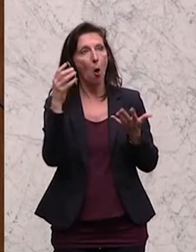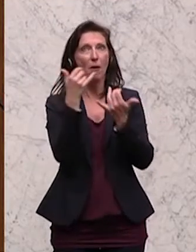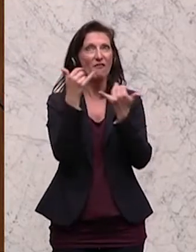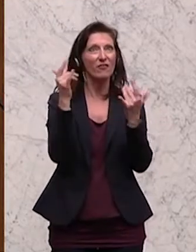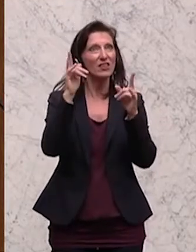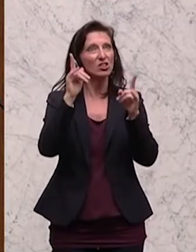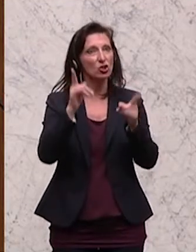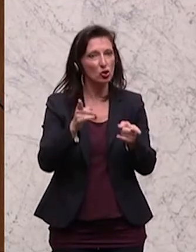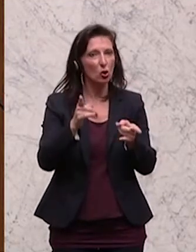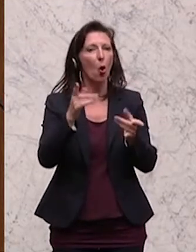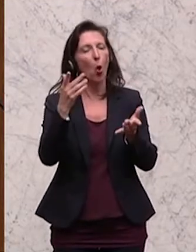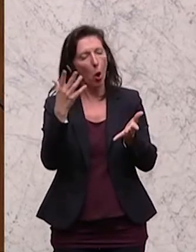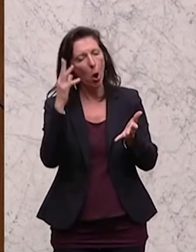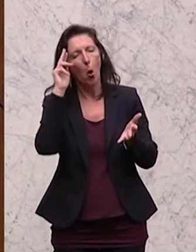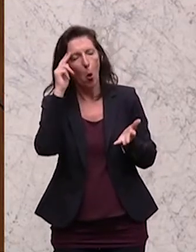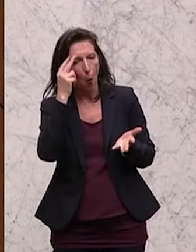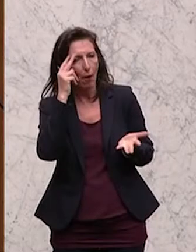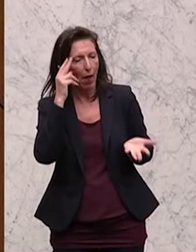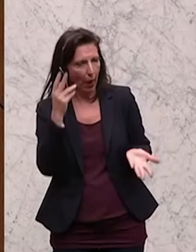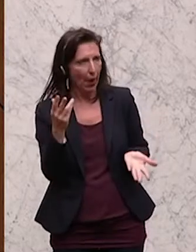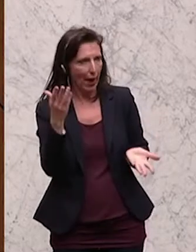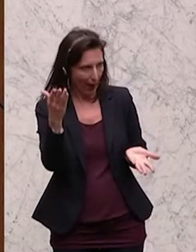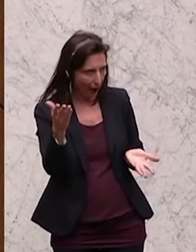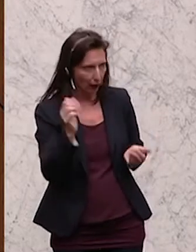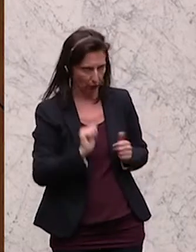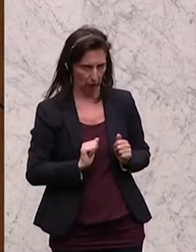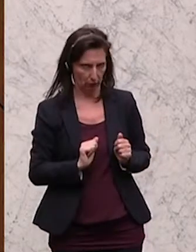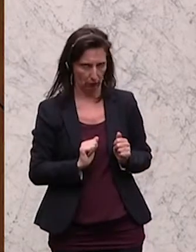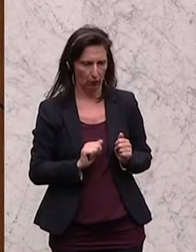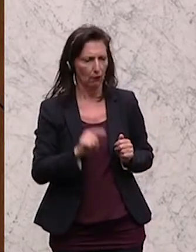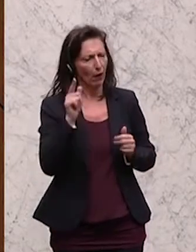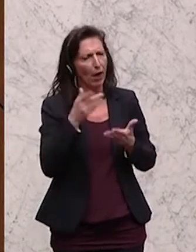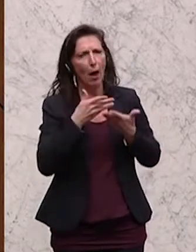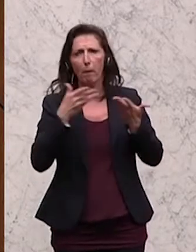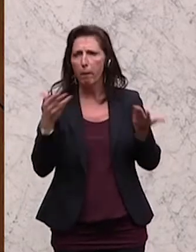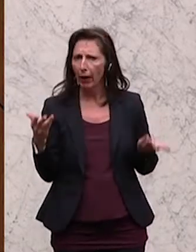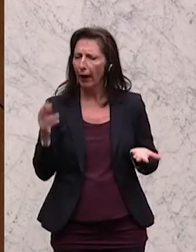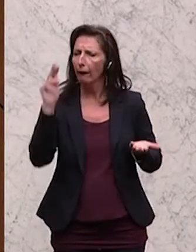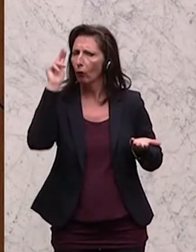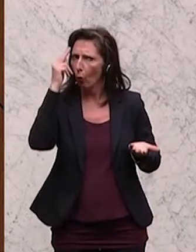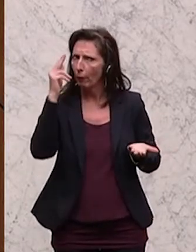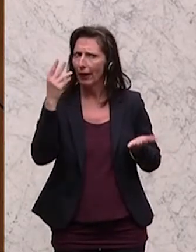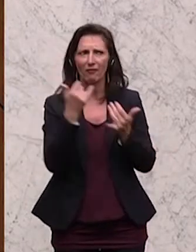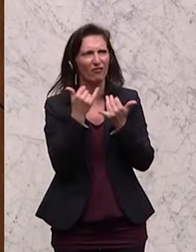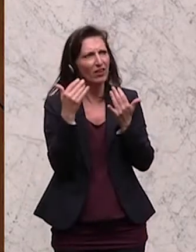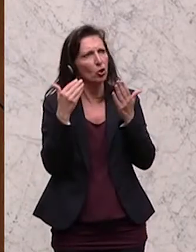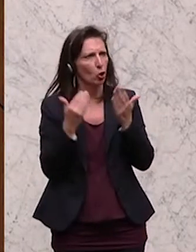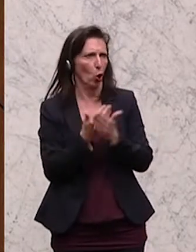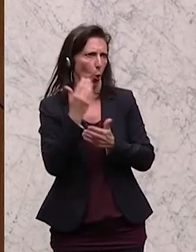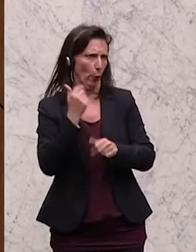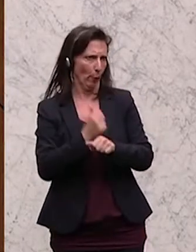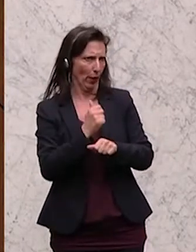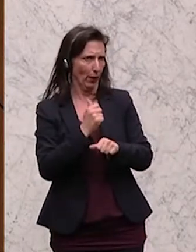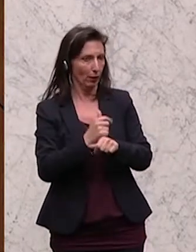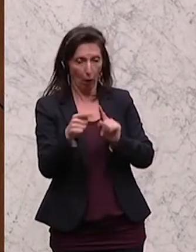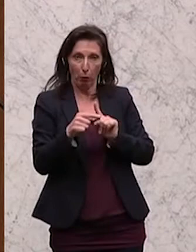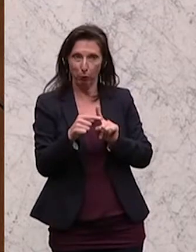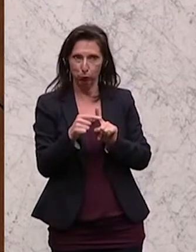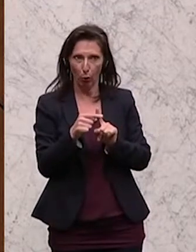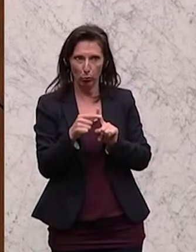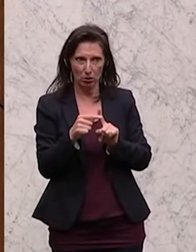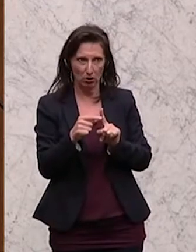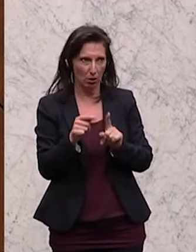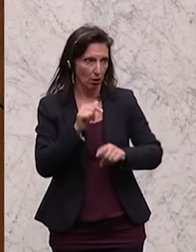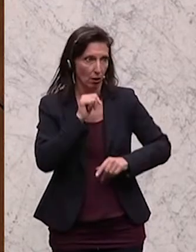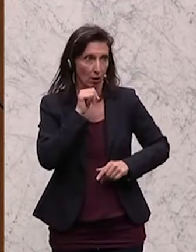neu war, sondern eher alt. Aber die Bereitschaft, neu zu denken, ist ja grundsätzlich was Positives. Er hat aber dann nicht so